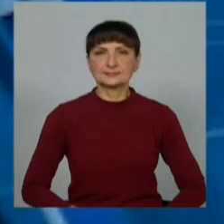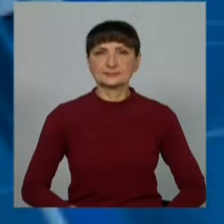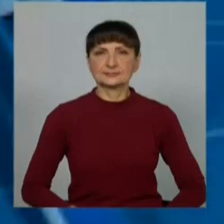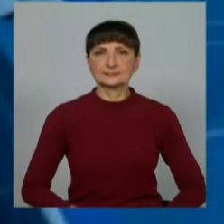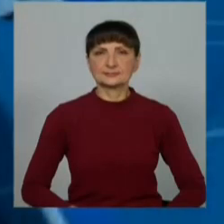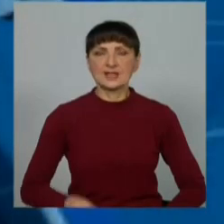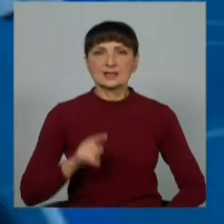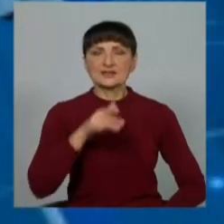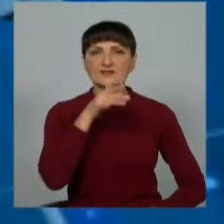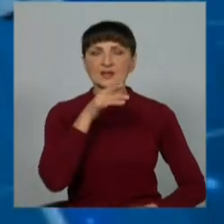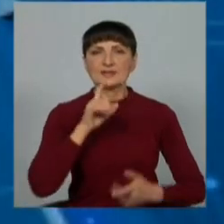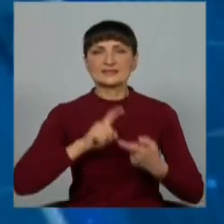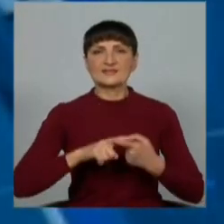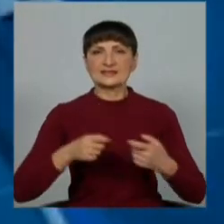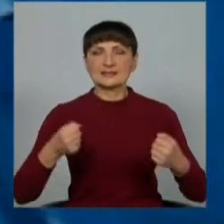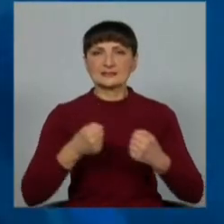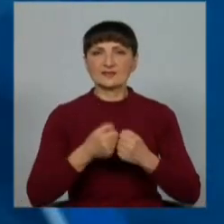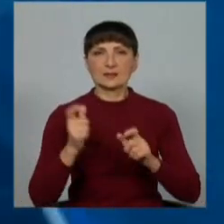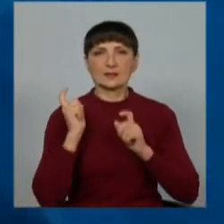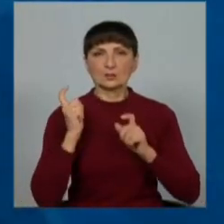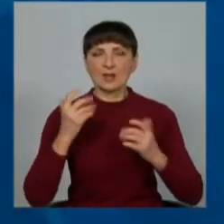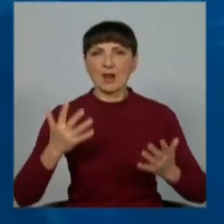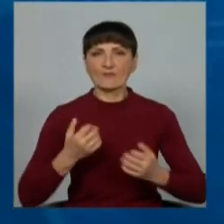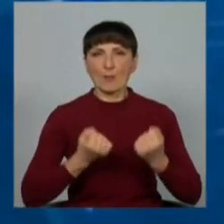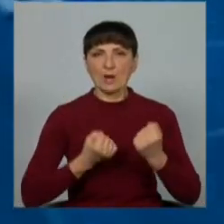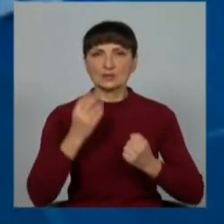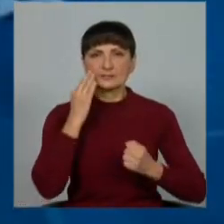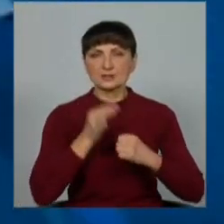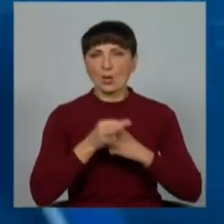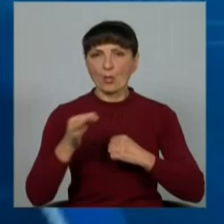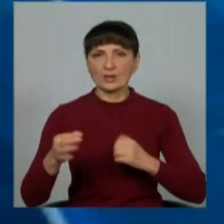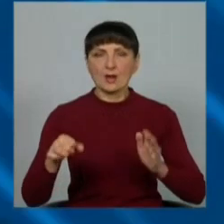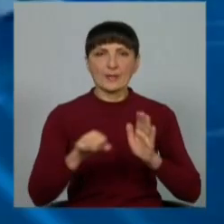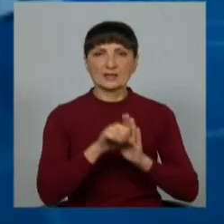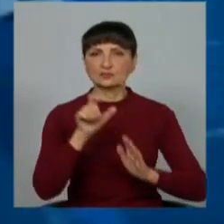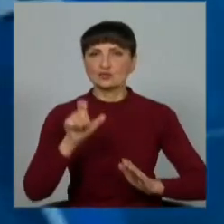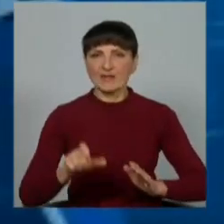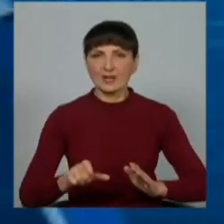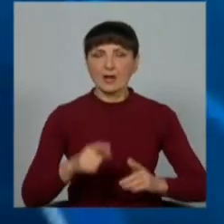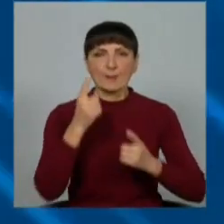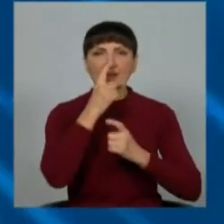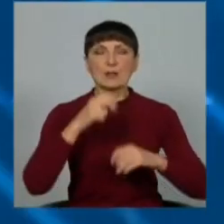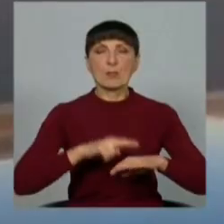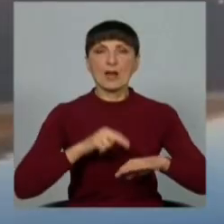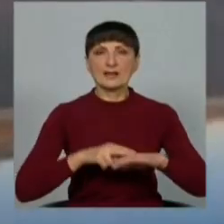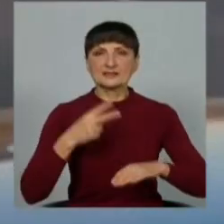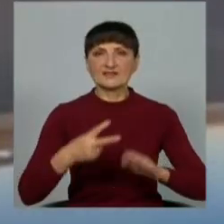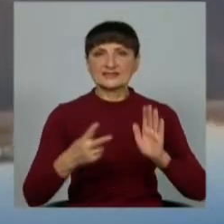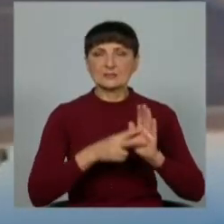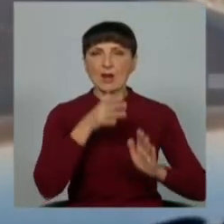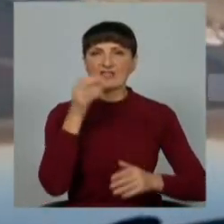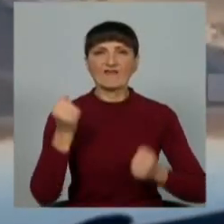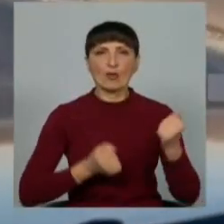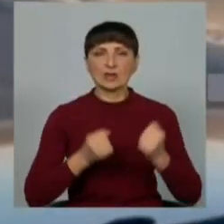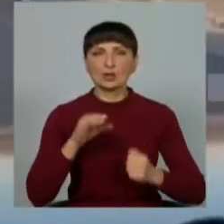тем временем из-за столкновения большегруза и легковушки в алматинской области погиб человек по данным полиции 27-летний водитель